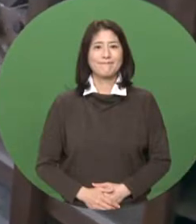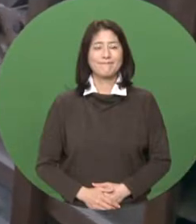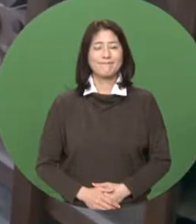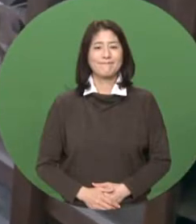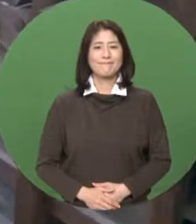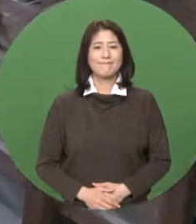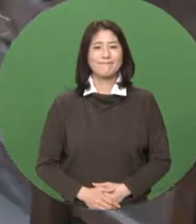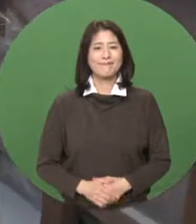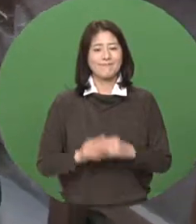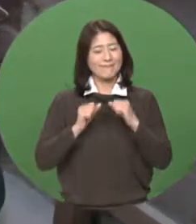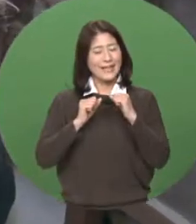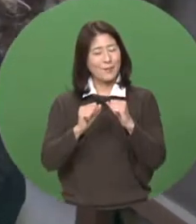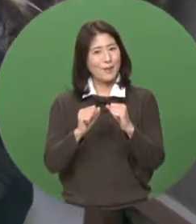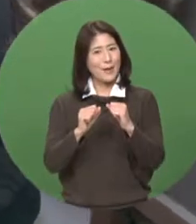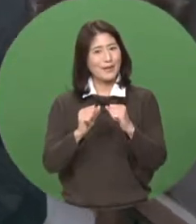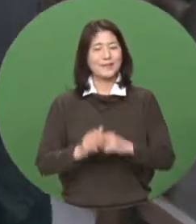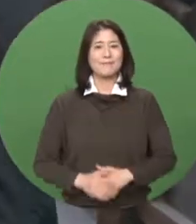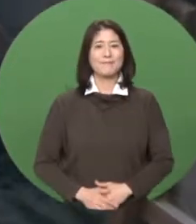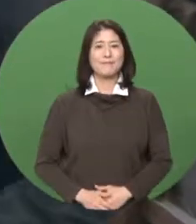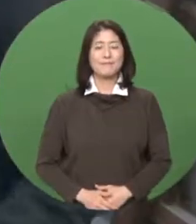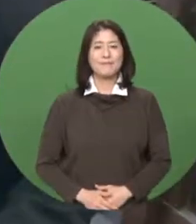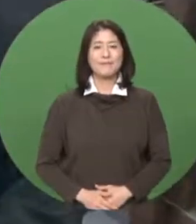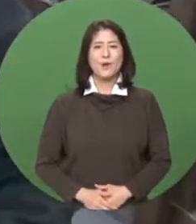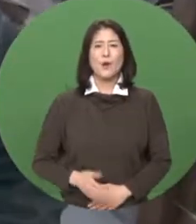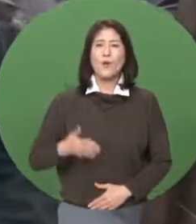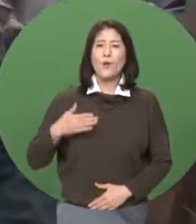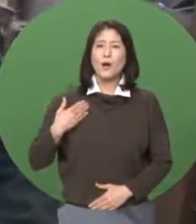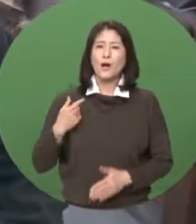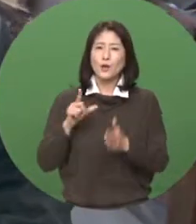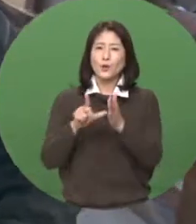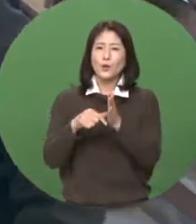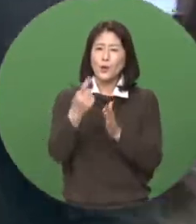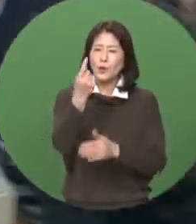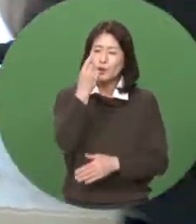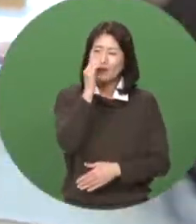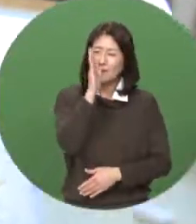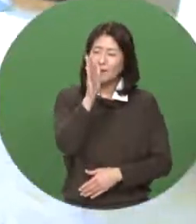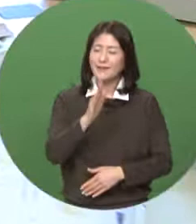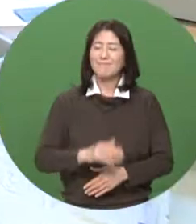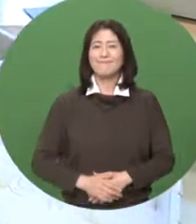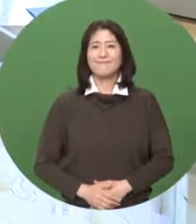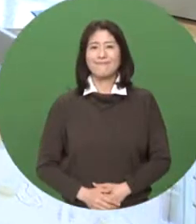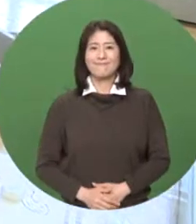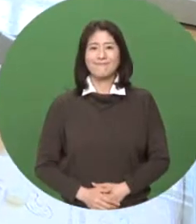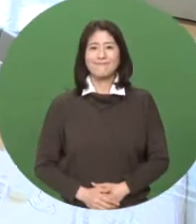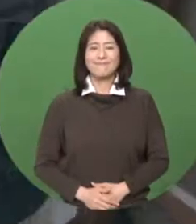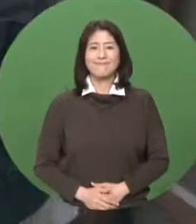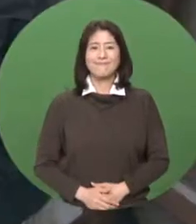ありますけど、ちょっとやってみます。ちょっとわからんかったら教えてな。